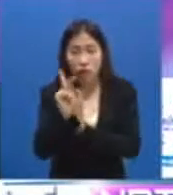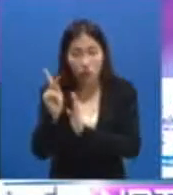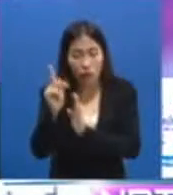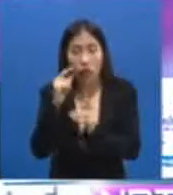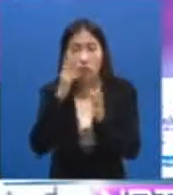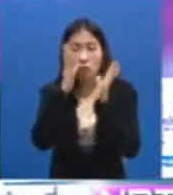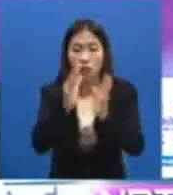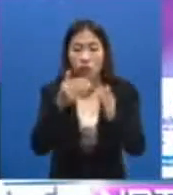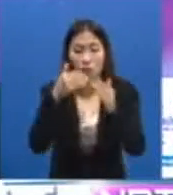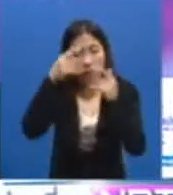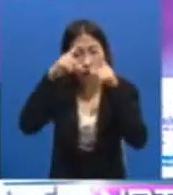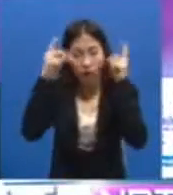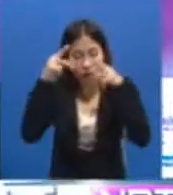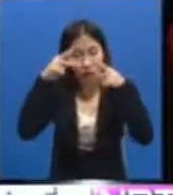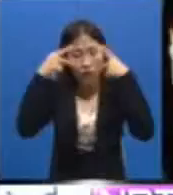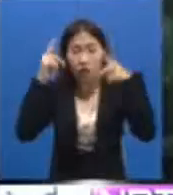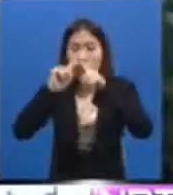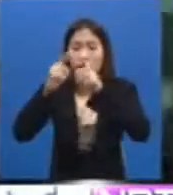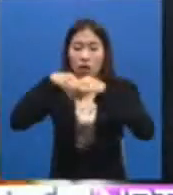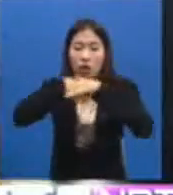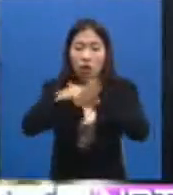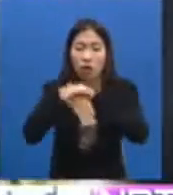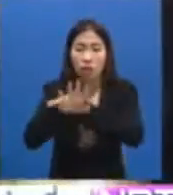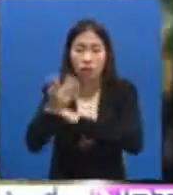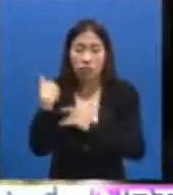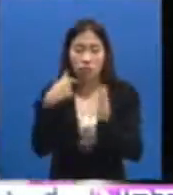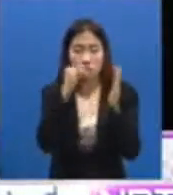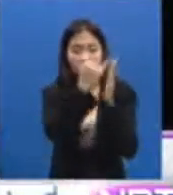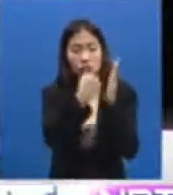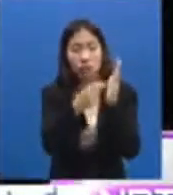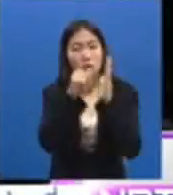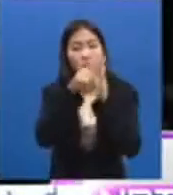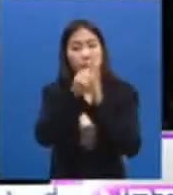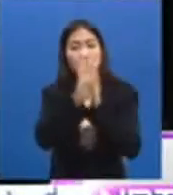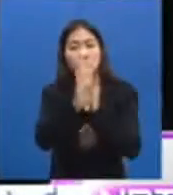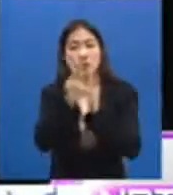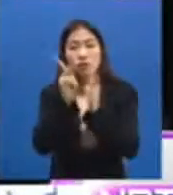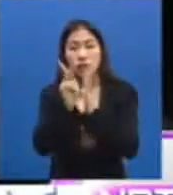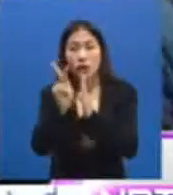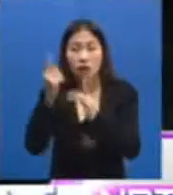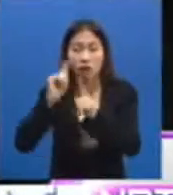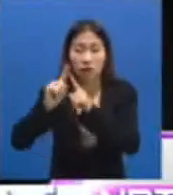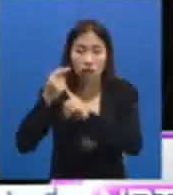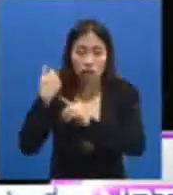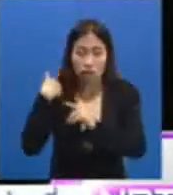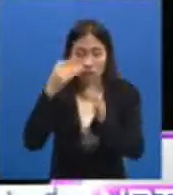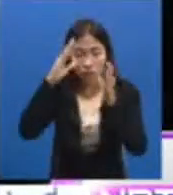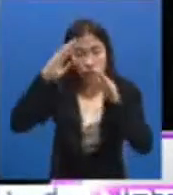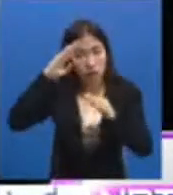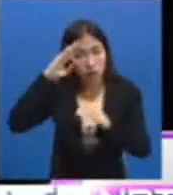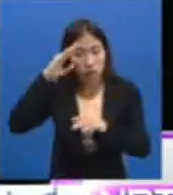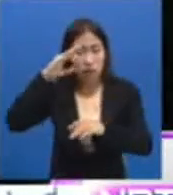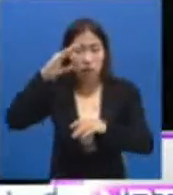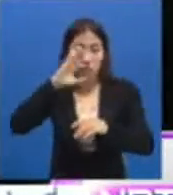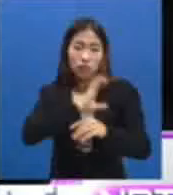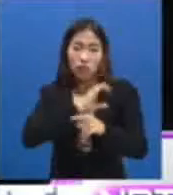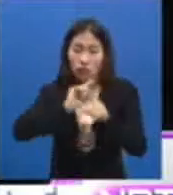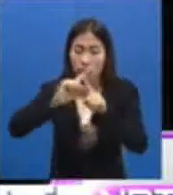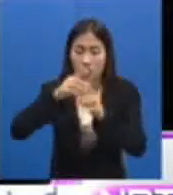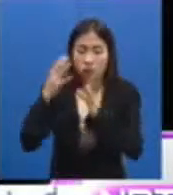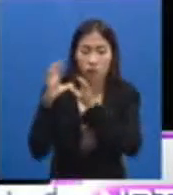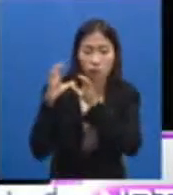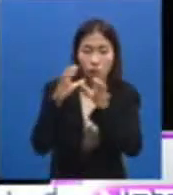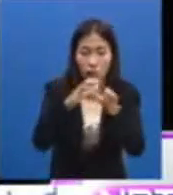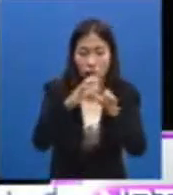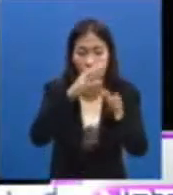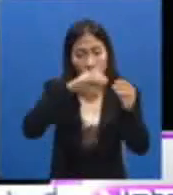คนร้ายหลบหนีไปได้ตำรวจสพบึงกาฬร่วมกับตำรวจตระเวนชายแดนบึงกาฬและทหารสังกัดกองร้อยทหารพรานที่ 2